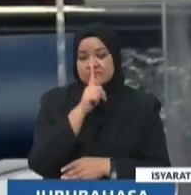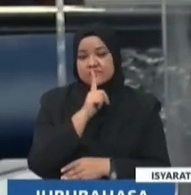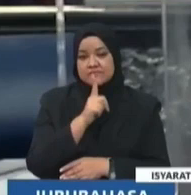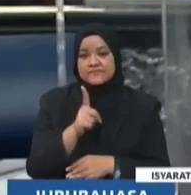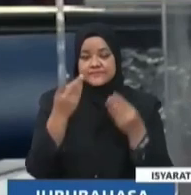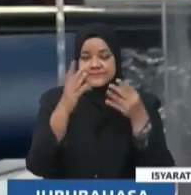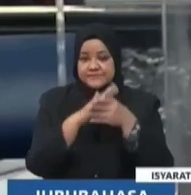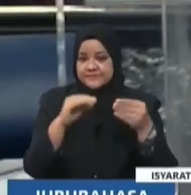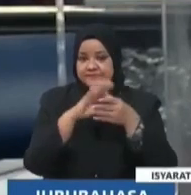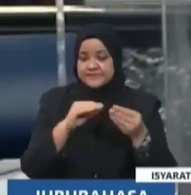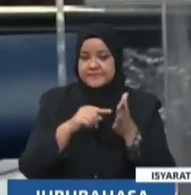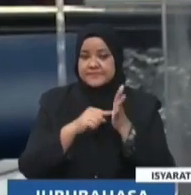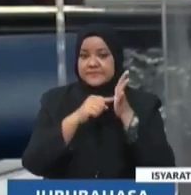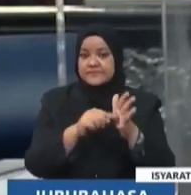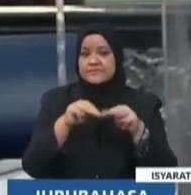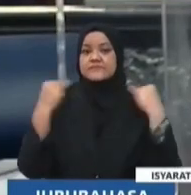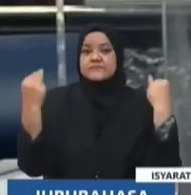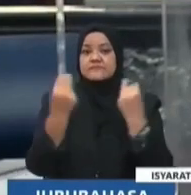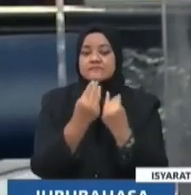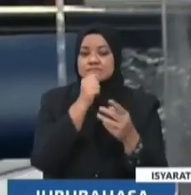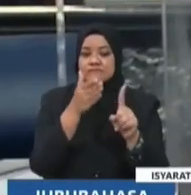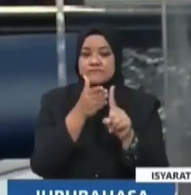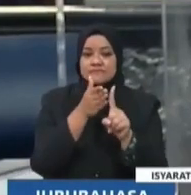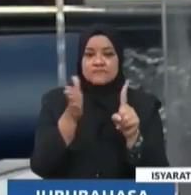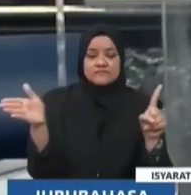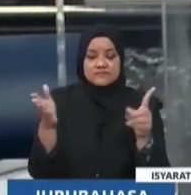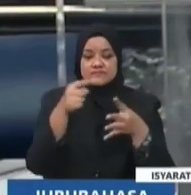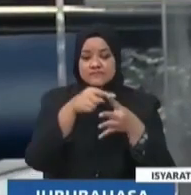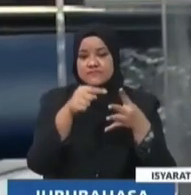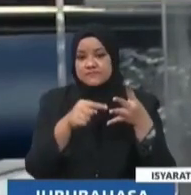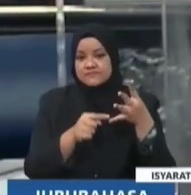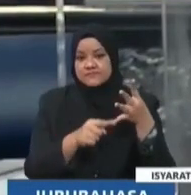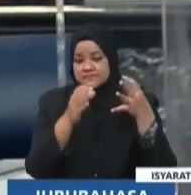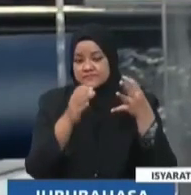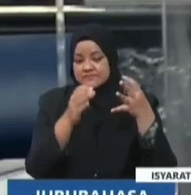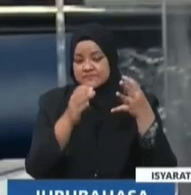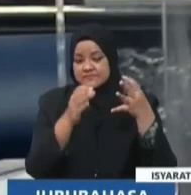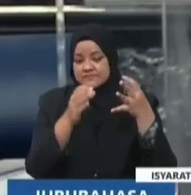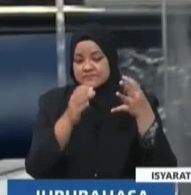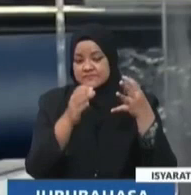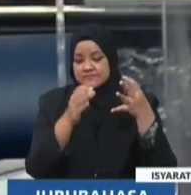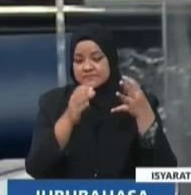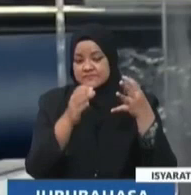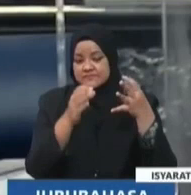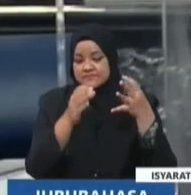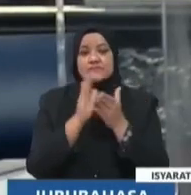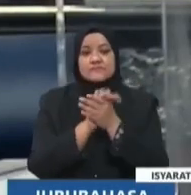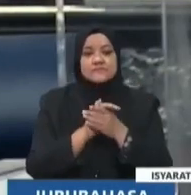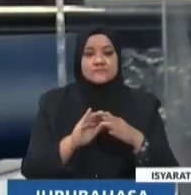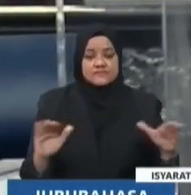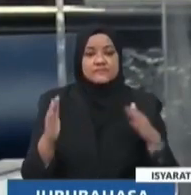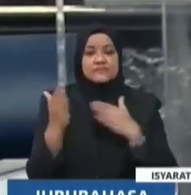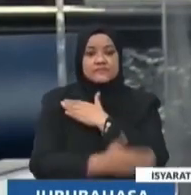kandungan film yang ditayangkan kepada umum tidak melanggar keempat empat aspek utama yang boleh mengganggu gugat